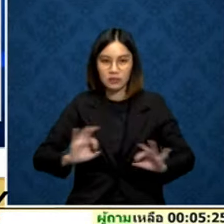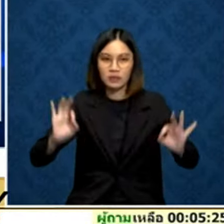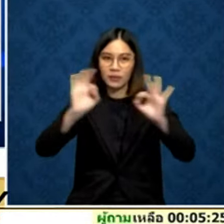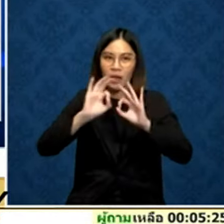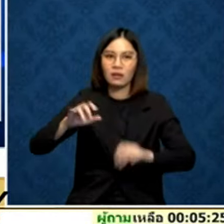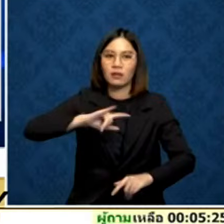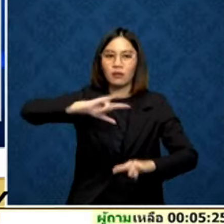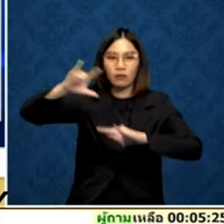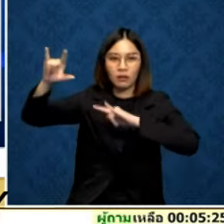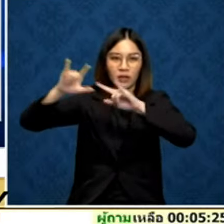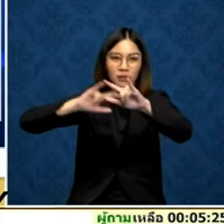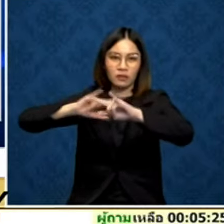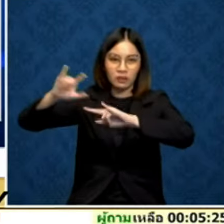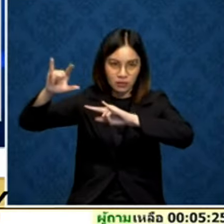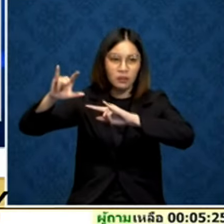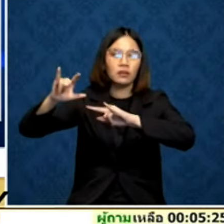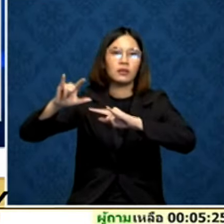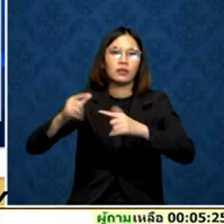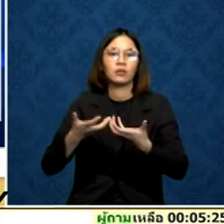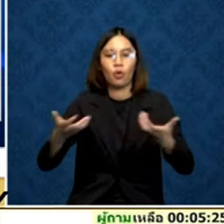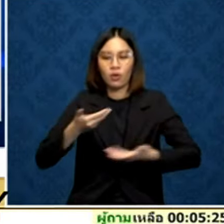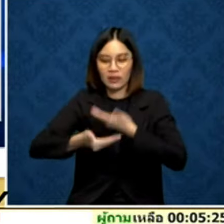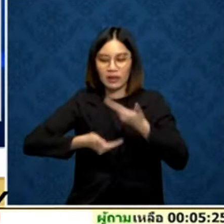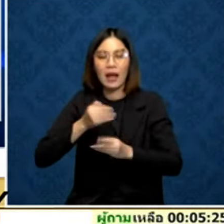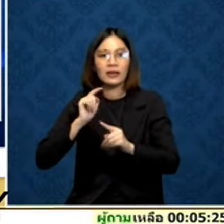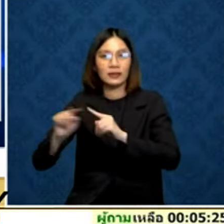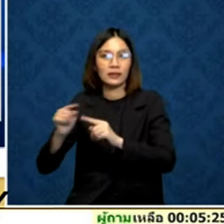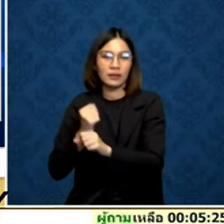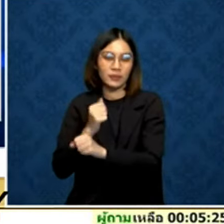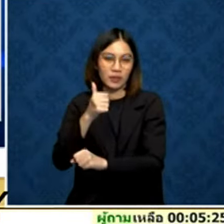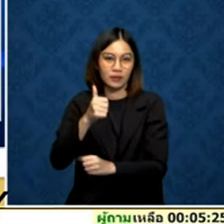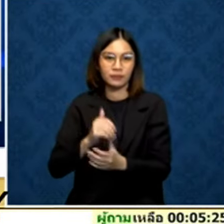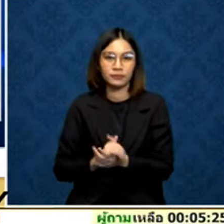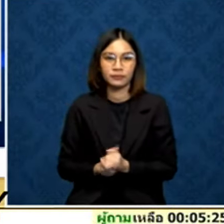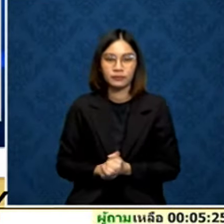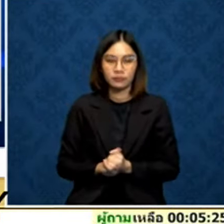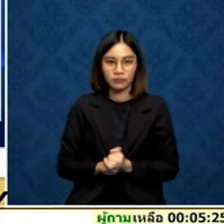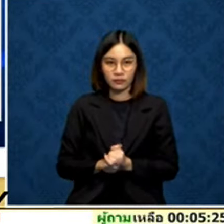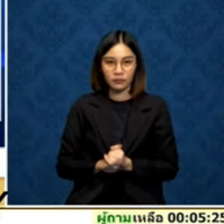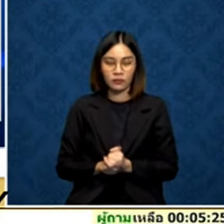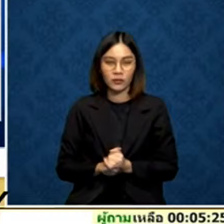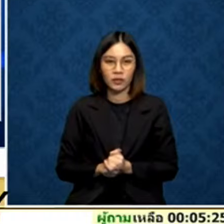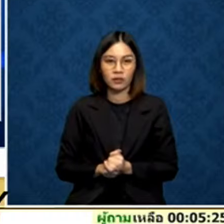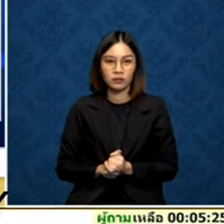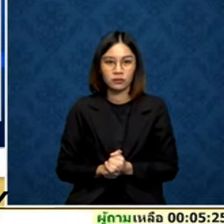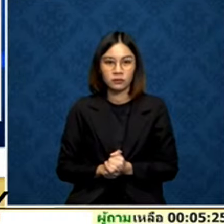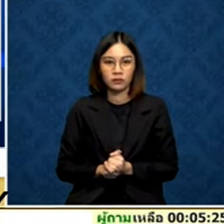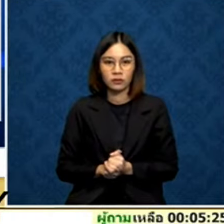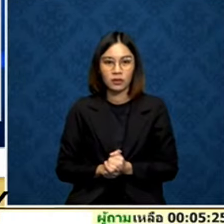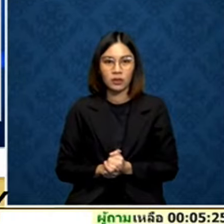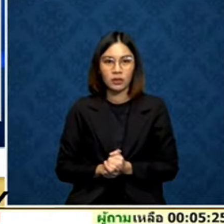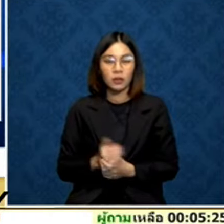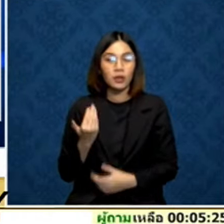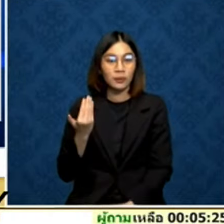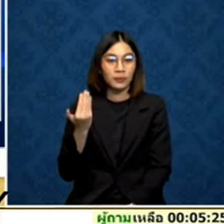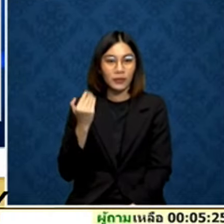จาที่จะขายสินค้าต่างๆนานาได้นะครับเรื่องของเมื่อกี้ท่